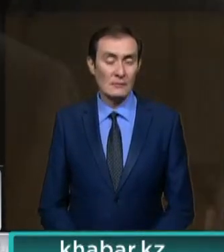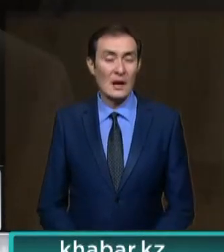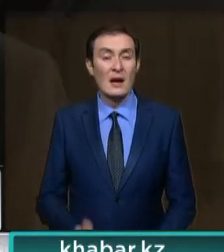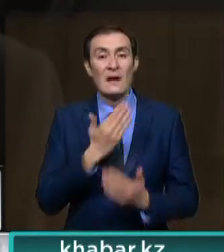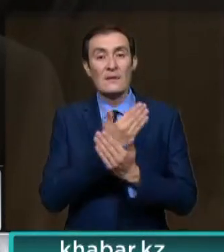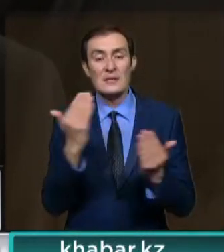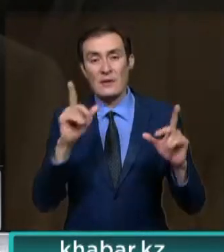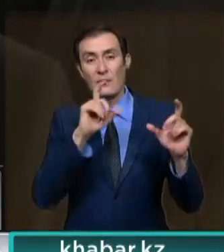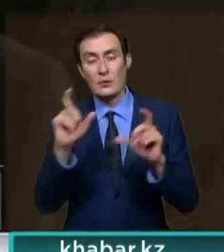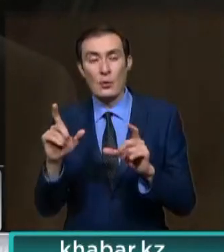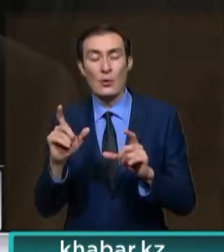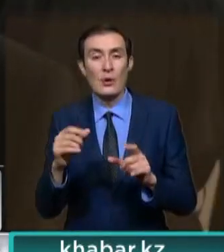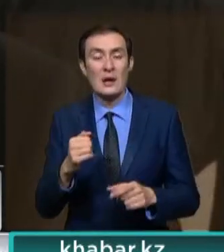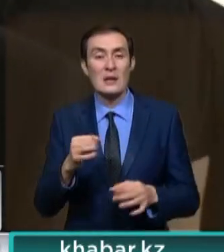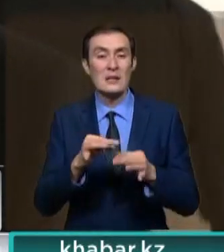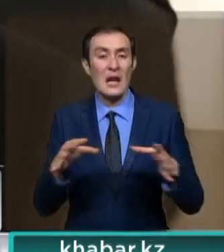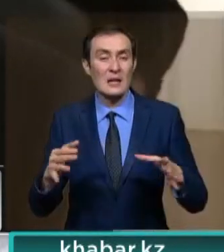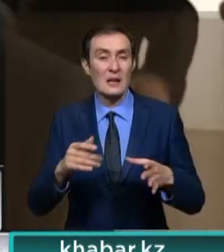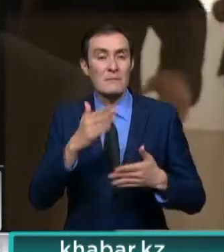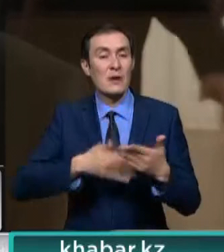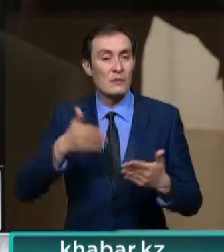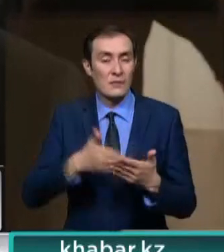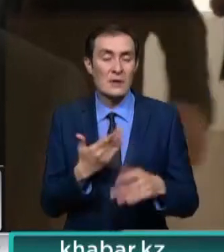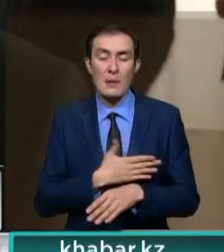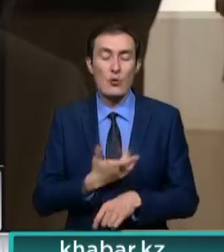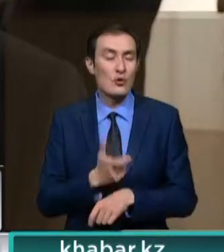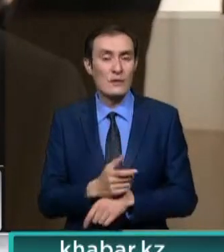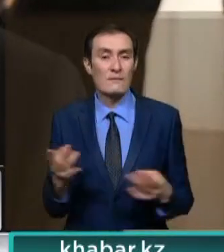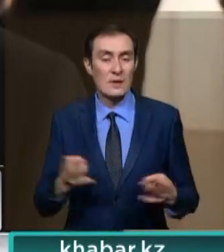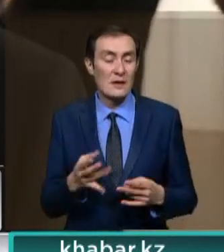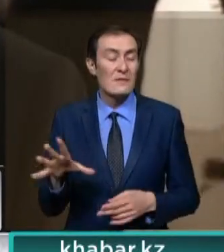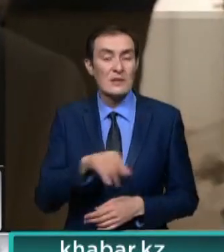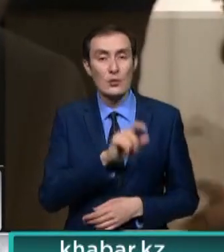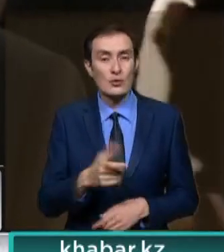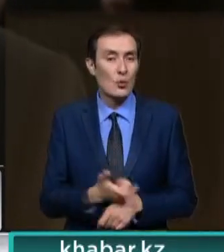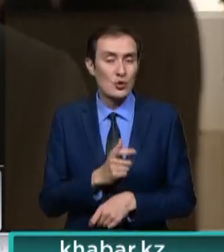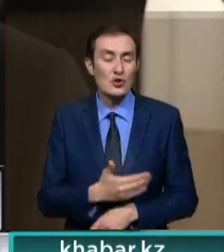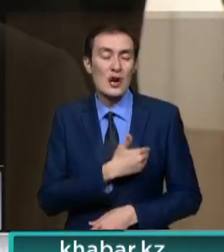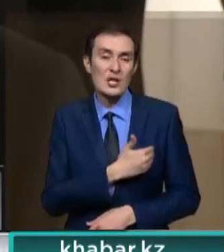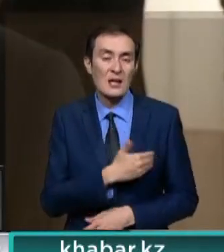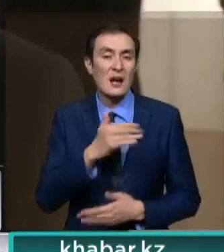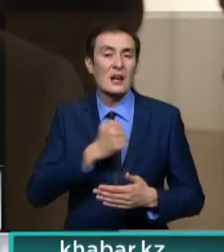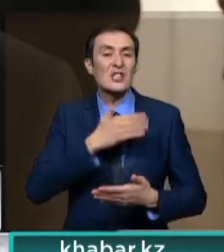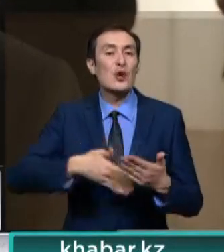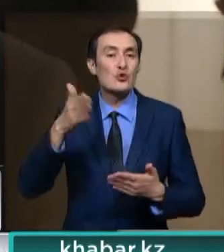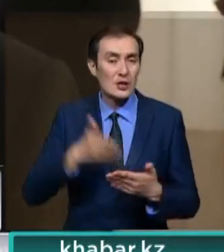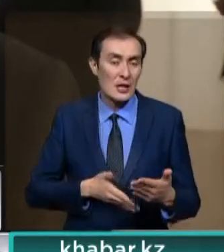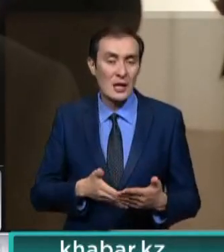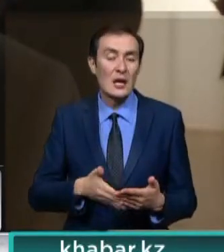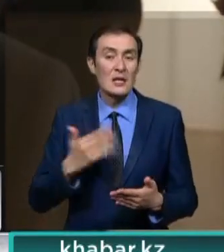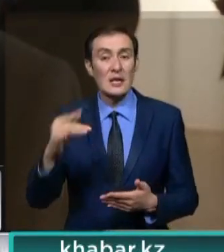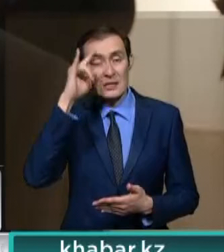Выставка фотографий о ядерном разоружении для корейцев имеет большой смысл. Все граждане Кореи очень сильно желают разоружения. И то, что